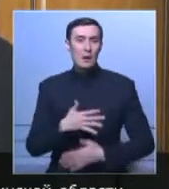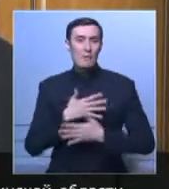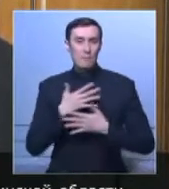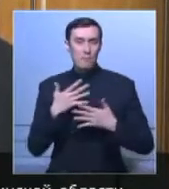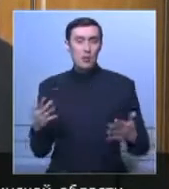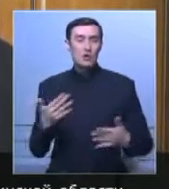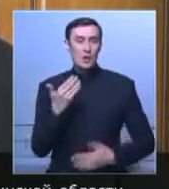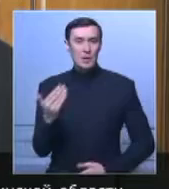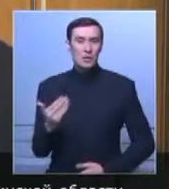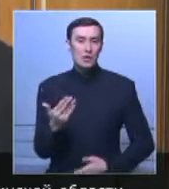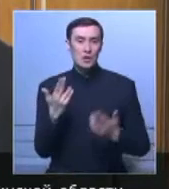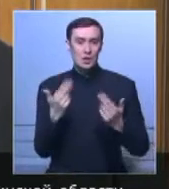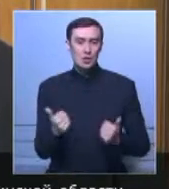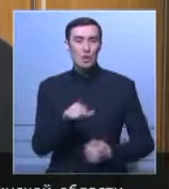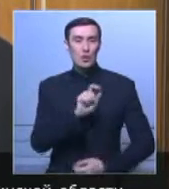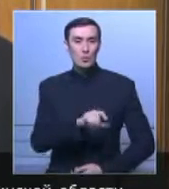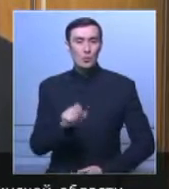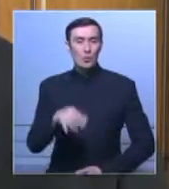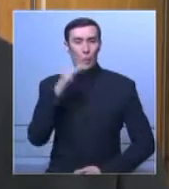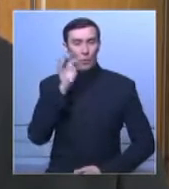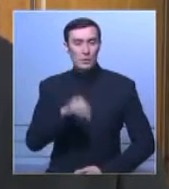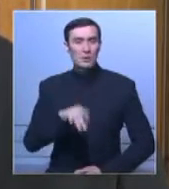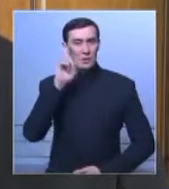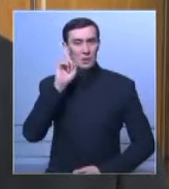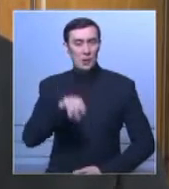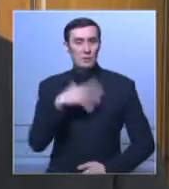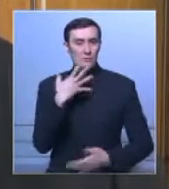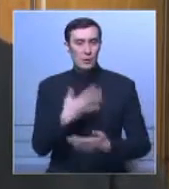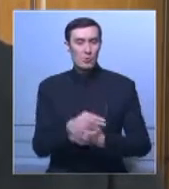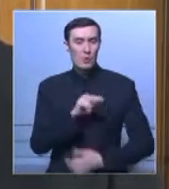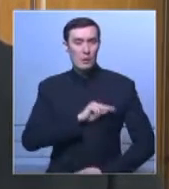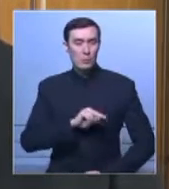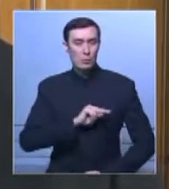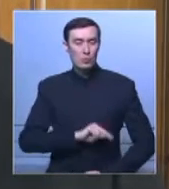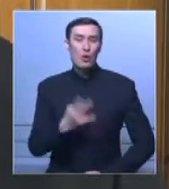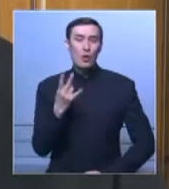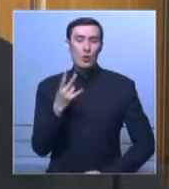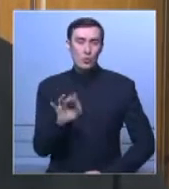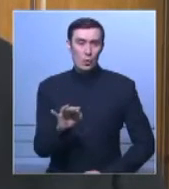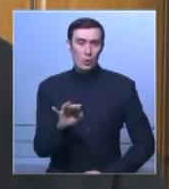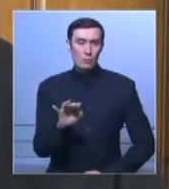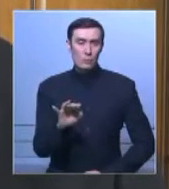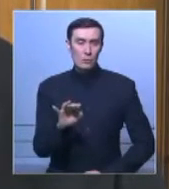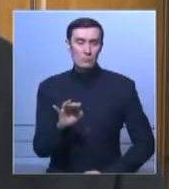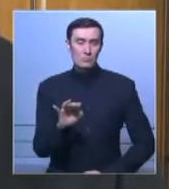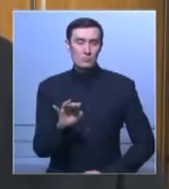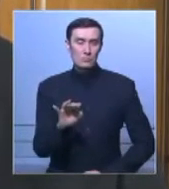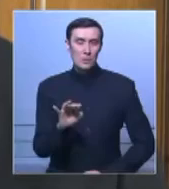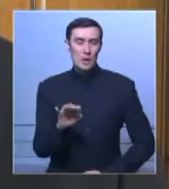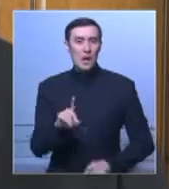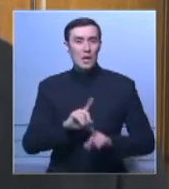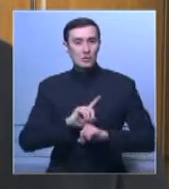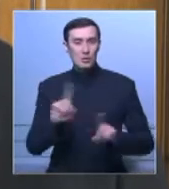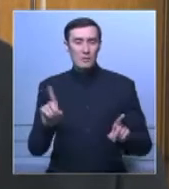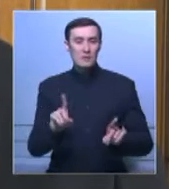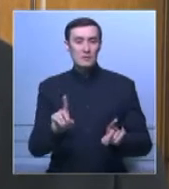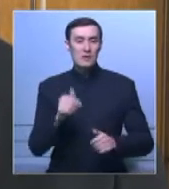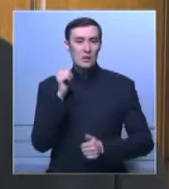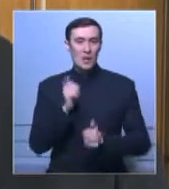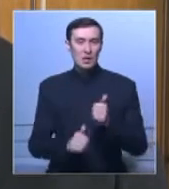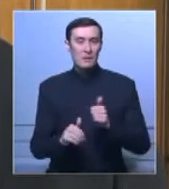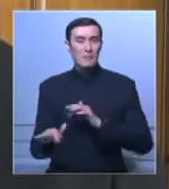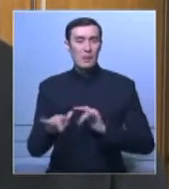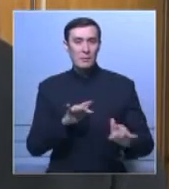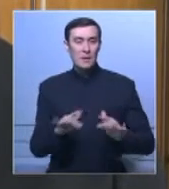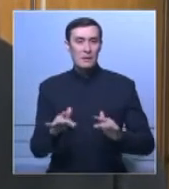своем тоже люди опытные, знающие это дело. Но, тем не менее, особенности каждого